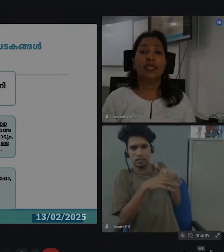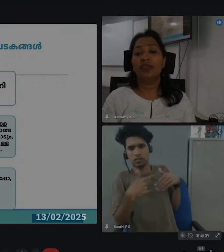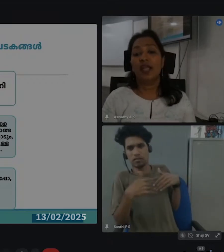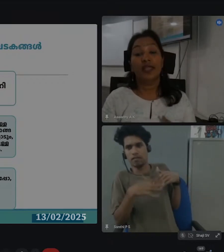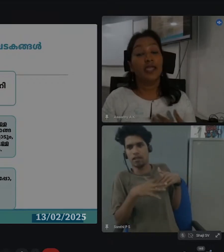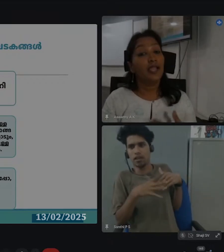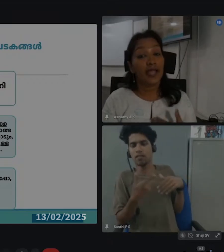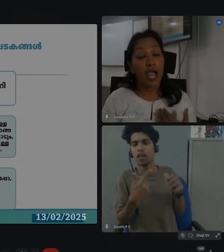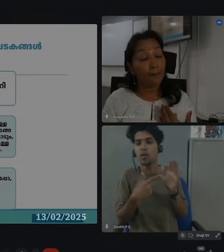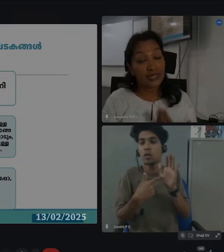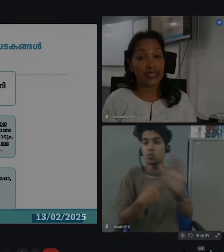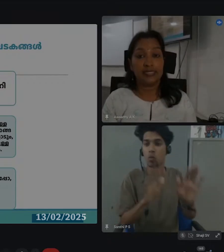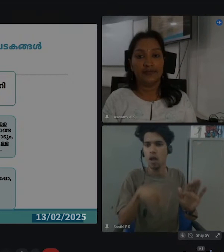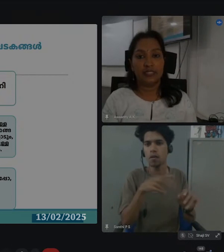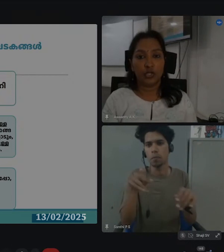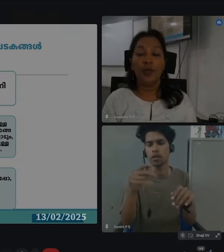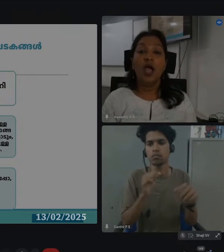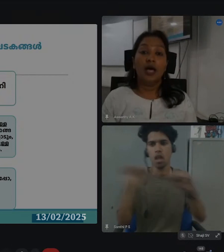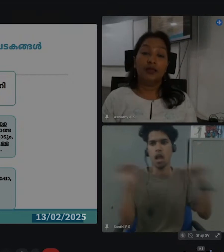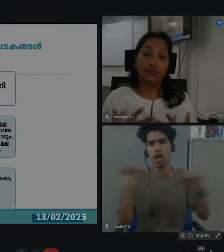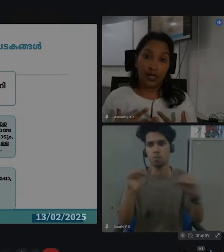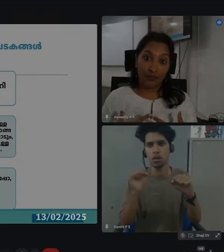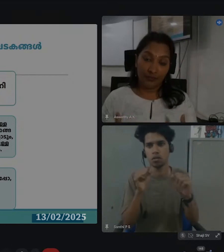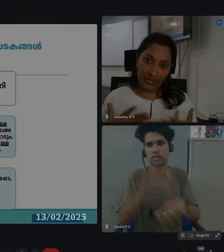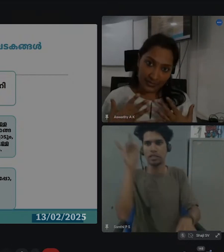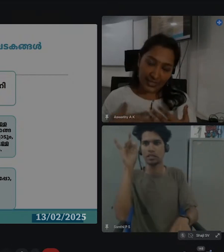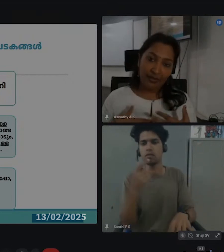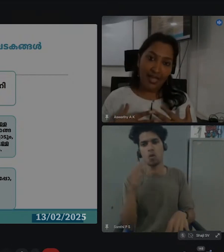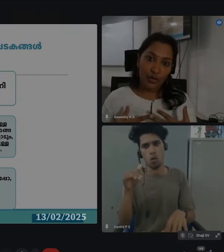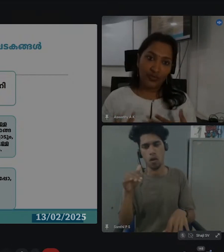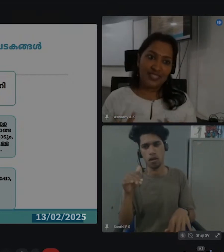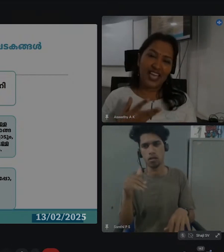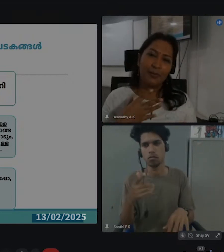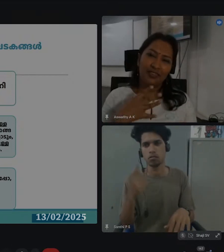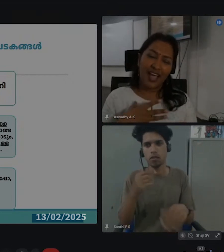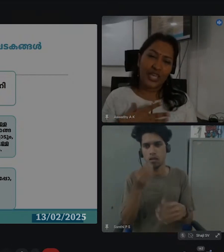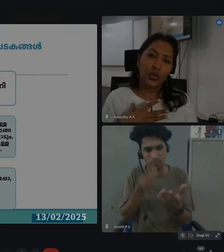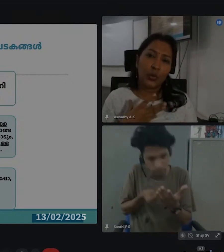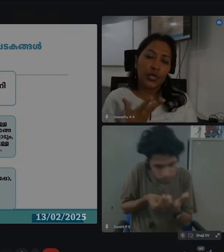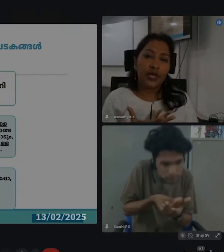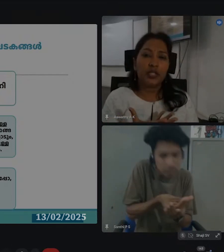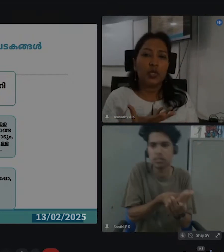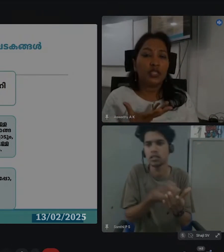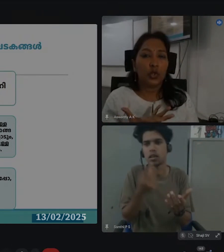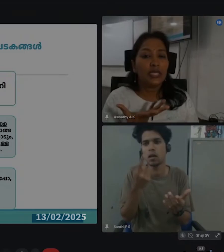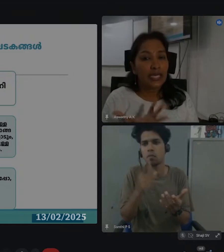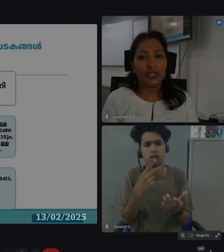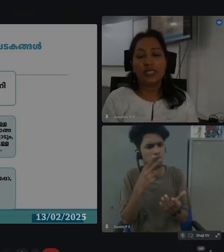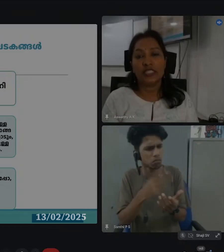രീതിയിലുള്ള ബിഹേവിയർ കാണിക്കുകയാണെങ്കിൽ അതിനെ ഹൈപ്പർ സെൻസിറ്റിവിറ്റി എന്നും, അത് എത്ര നമ്മൾ വായിലോട്ട് വെച്ചാലും അത് വായ്ക്കുള്ളിൽ ഉണ്ട്